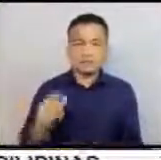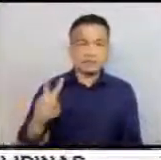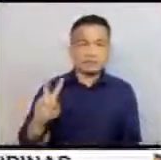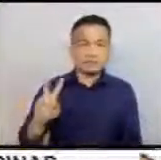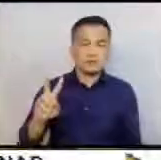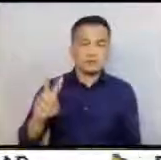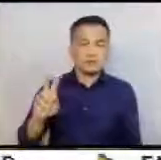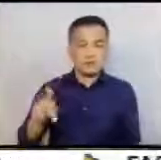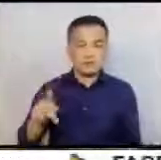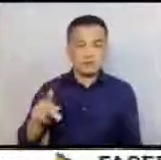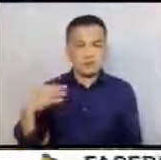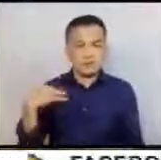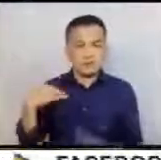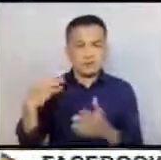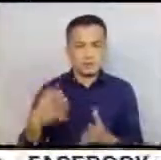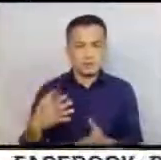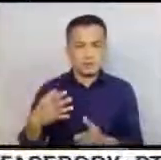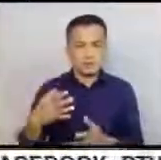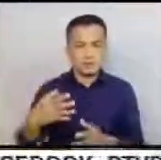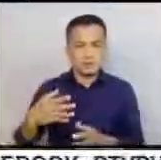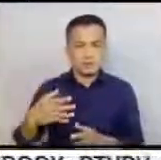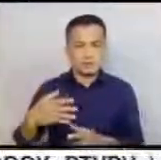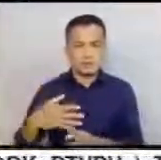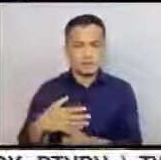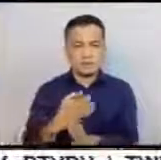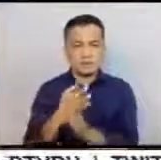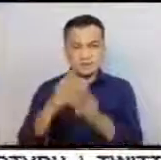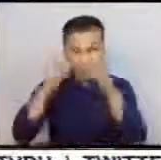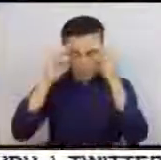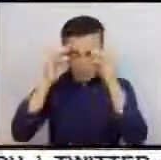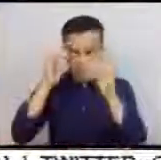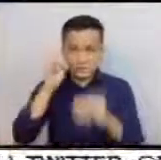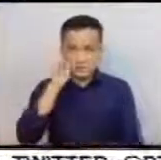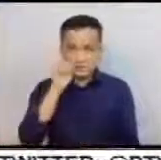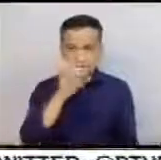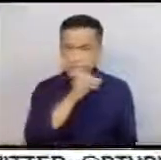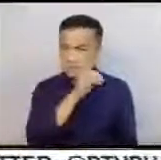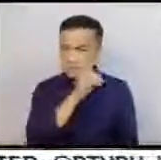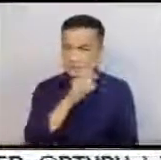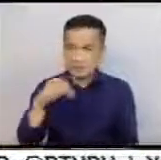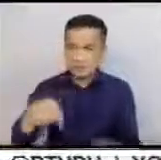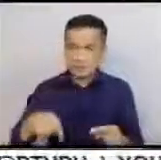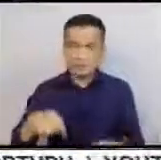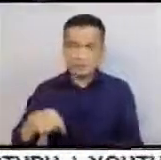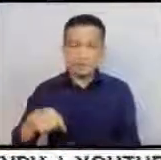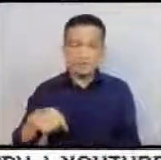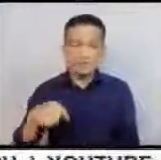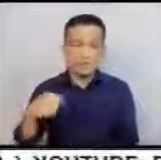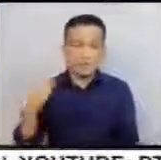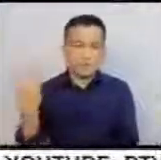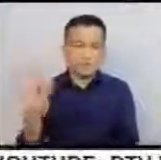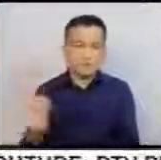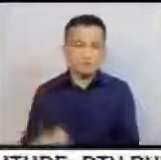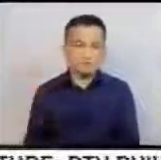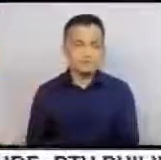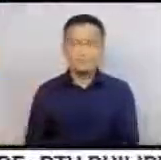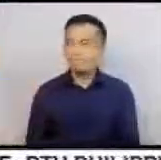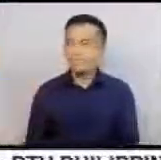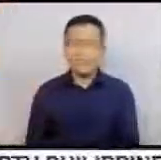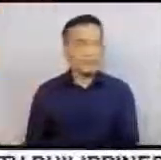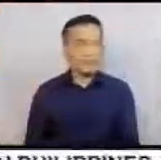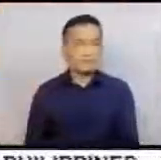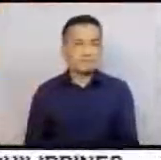Candidate Davao City Mayor Inlay Sara Duterte dito sa Batangas City. Maaga pa lang nga ay nakaabang na ang